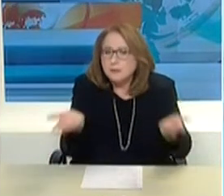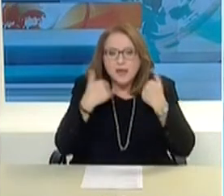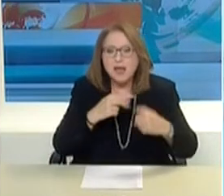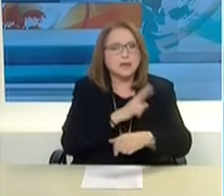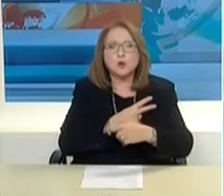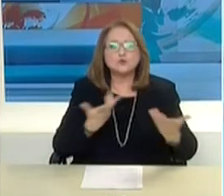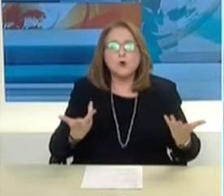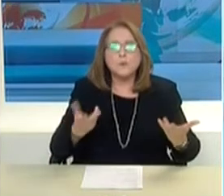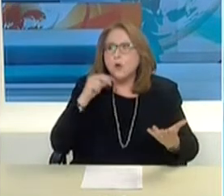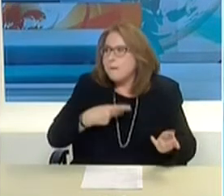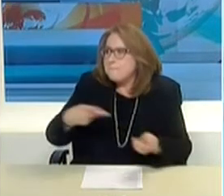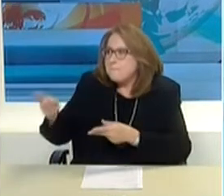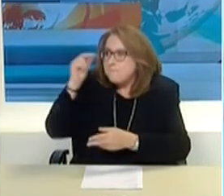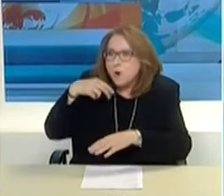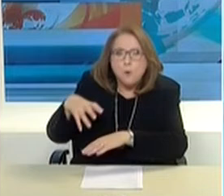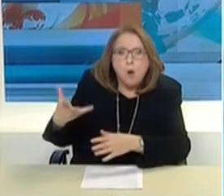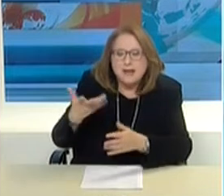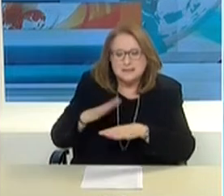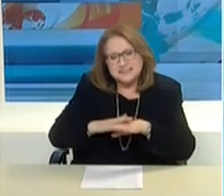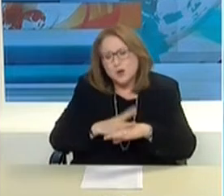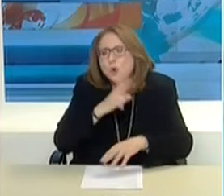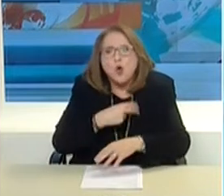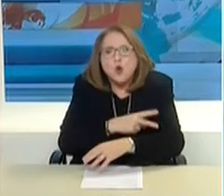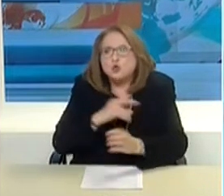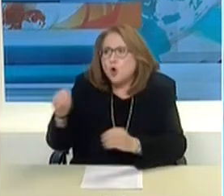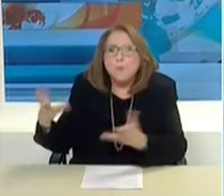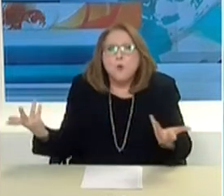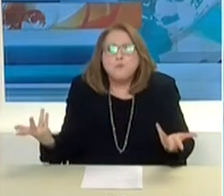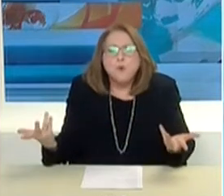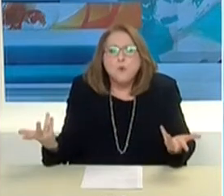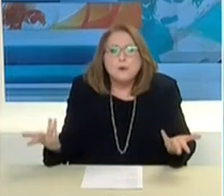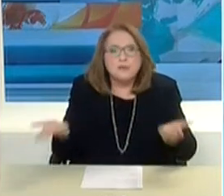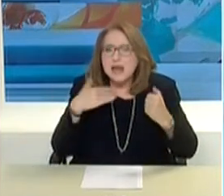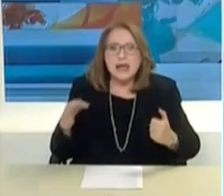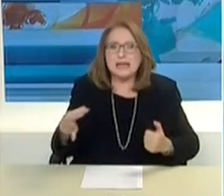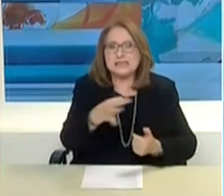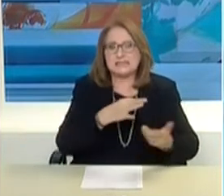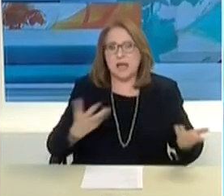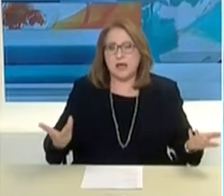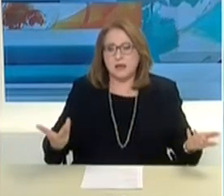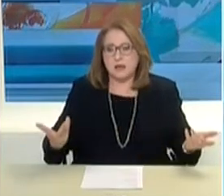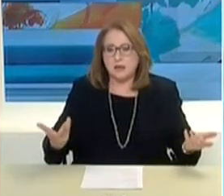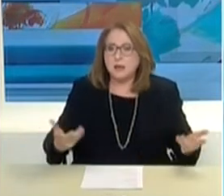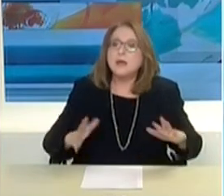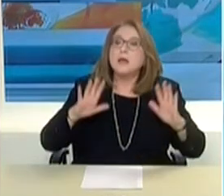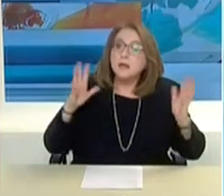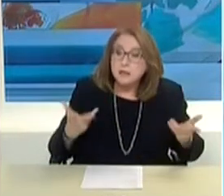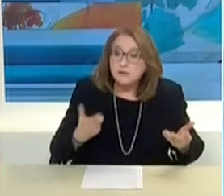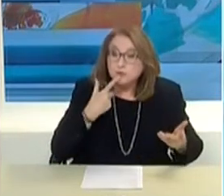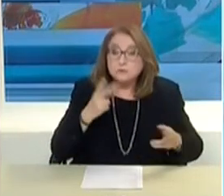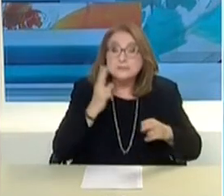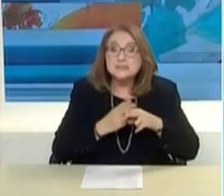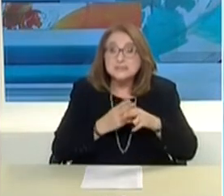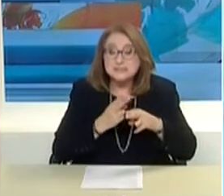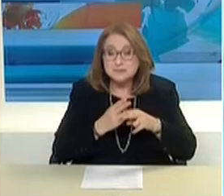εκεί. Για να εκδώσει πλέον λοιπόν κάποιος εισιτήριο προκειμένου να ταξιδέψει σε νησί, είναι απαραίτητη η επίδειξη αντιγράφου